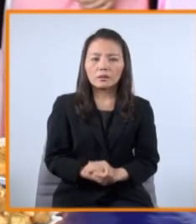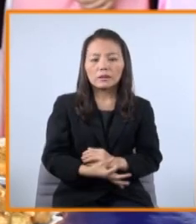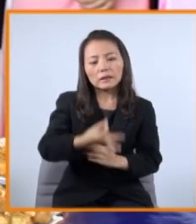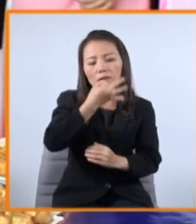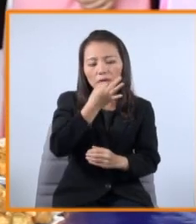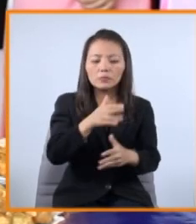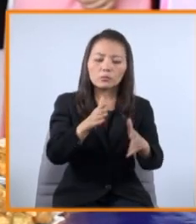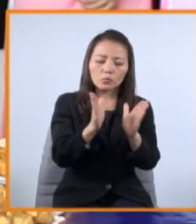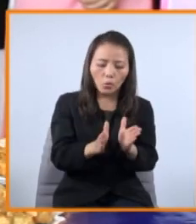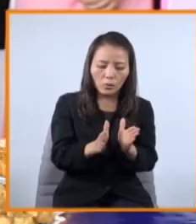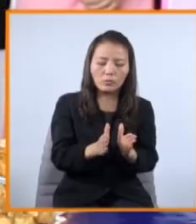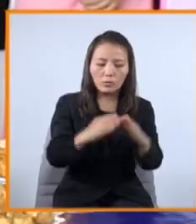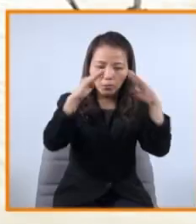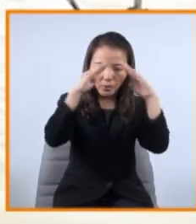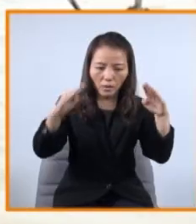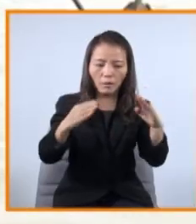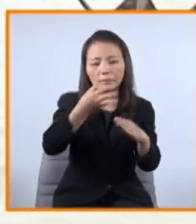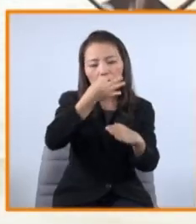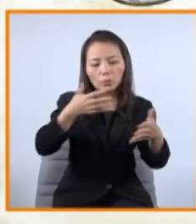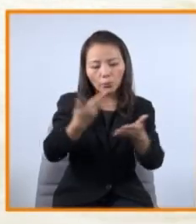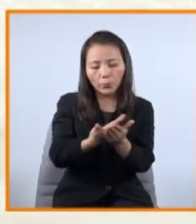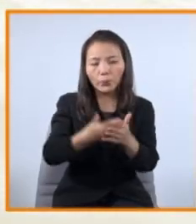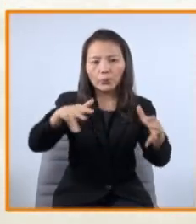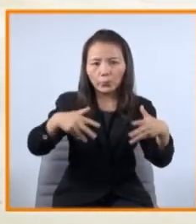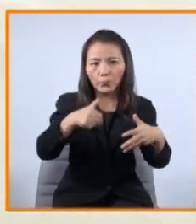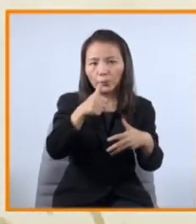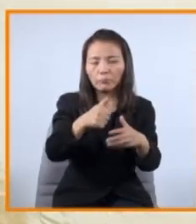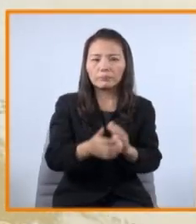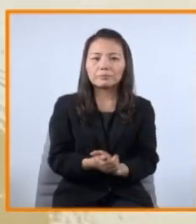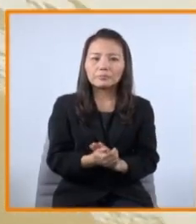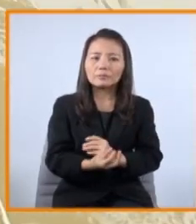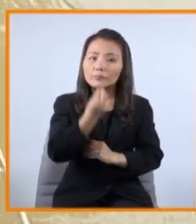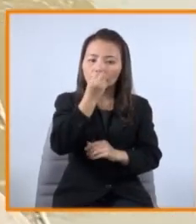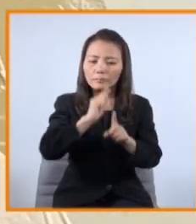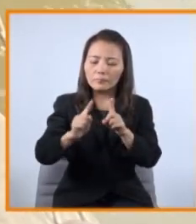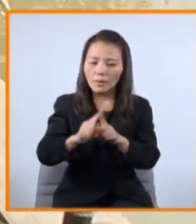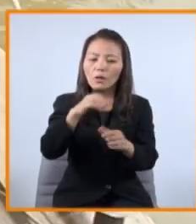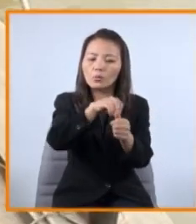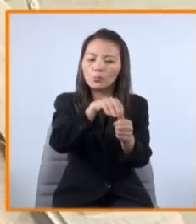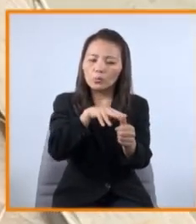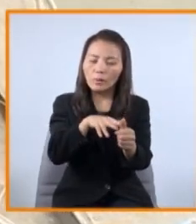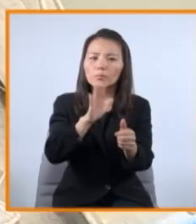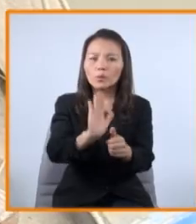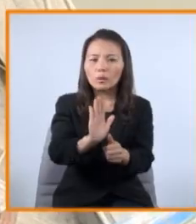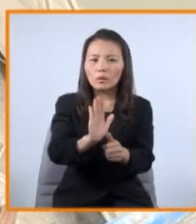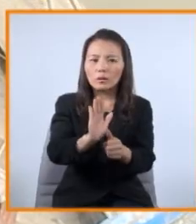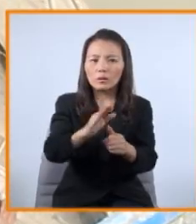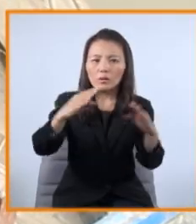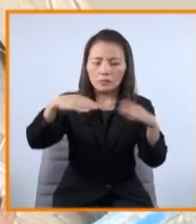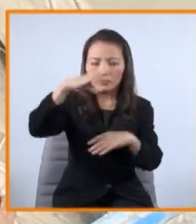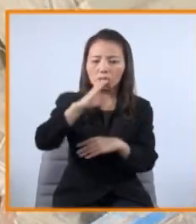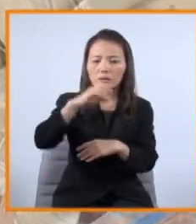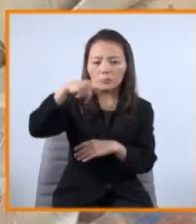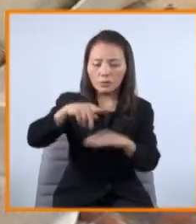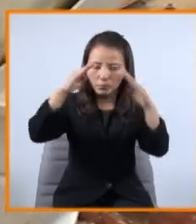กับคนที่นี่ทำอย่างยั่งยืนเมนูหลากหลายที่ผู้บริหาร CPเวียดนามนำมาโชว์ล้วนเป็นผลิตภัณฑ์